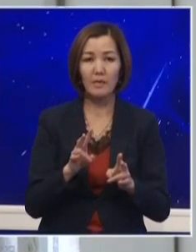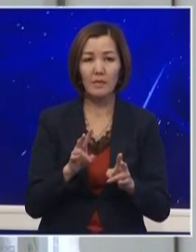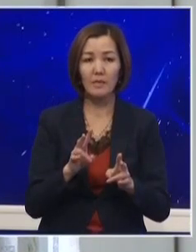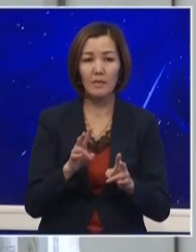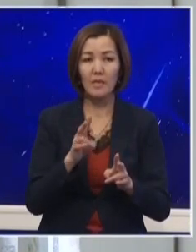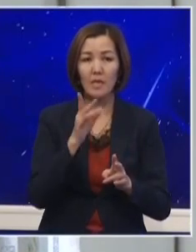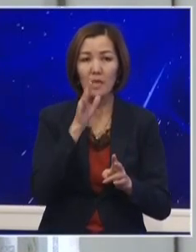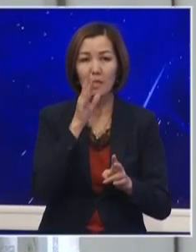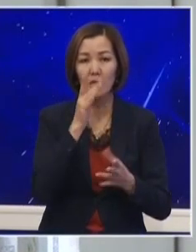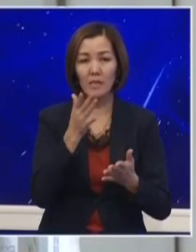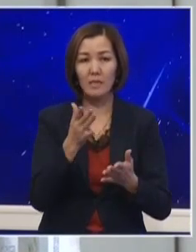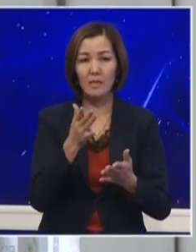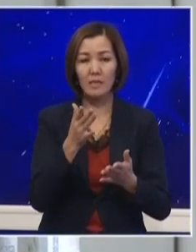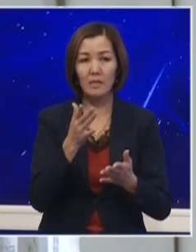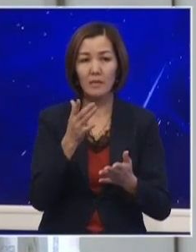келуі,